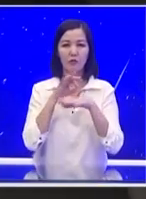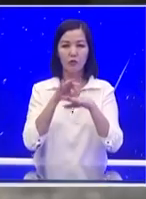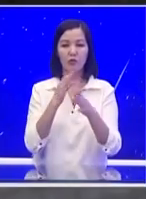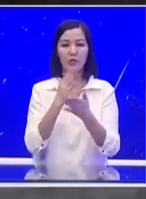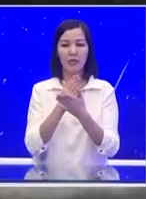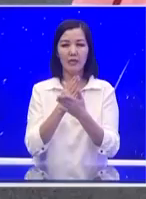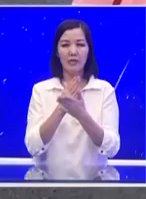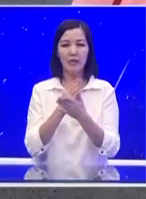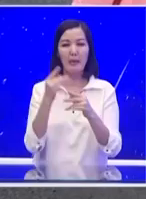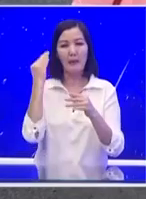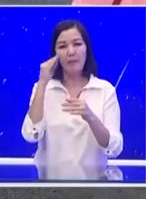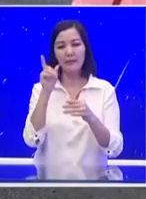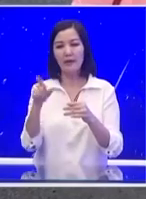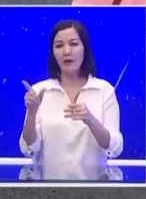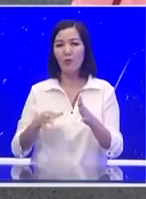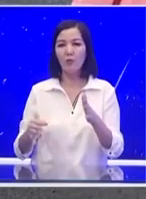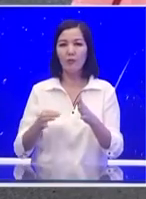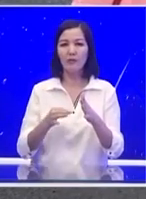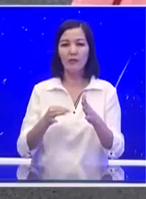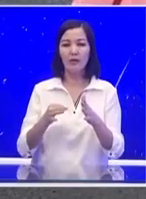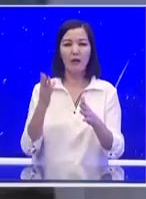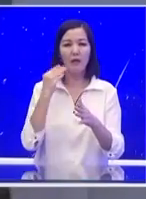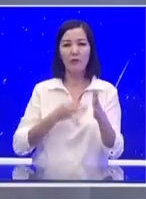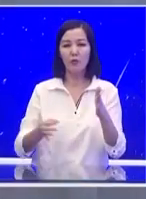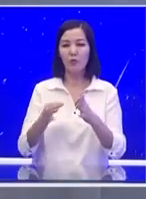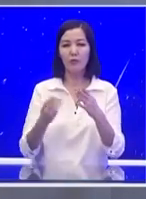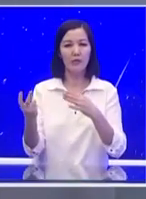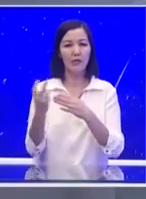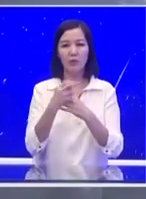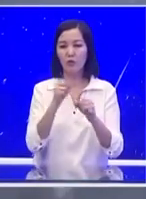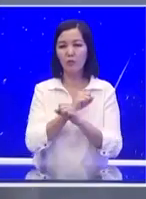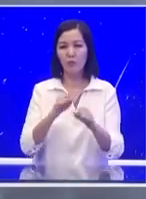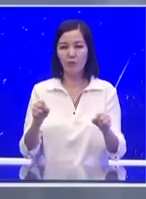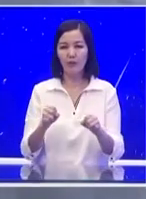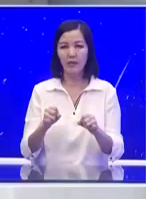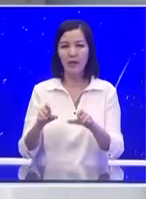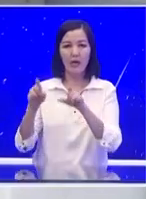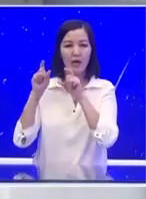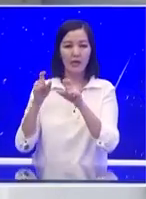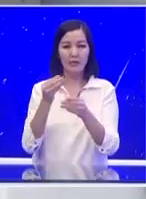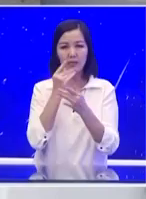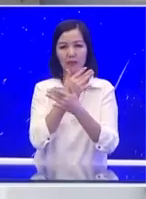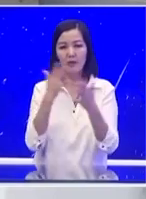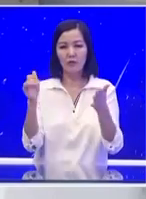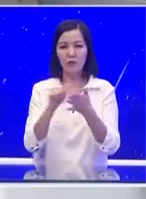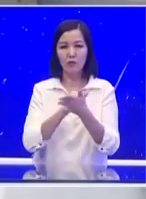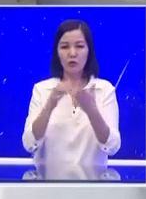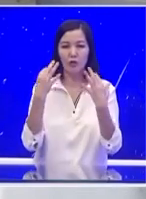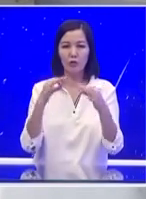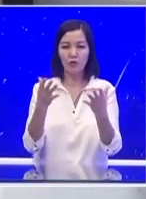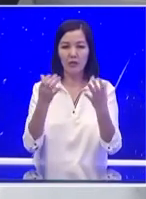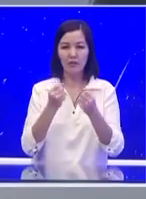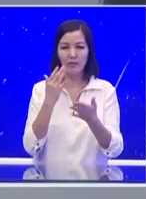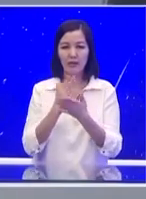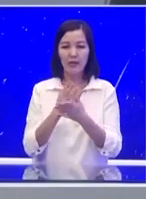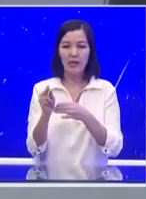Яғни өзге облыс азаматтары бергі бетке өте алмайды. Тек азық түлік тиеген жүк көліктерімен арнайы құжаты бар, ем-дом алуға келе